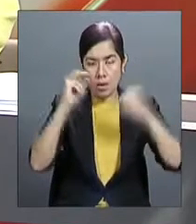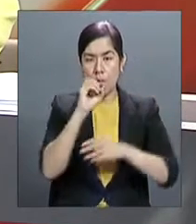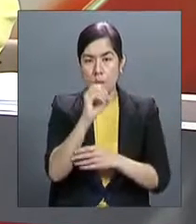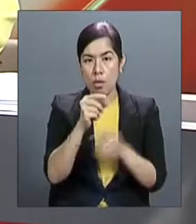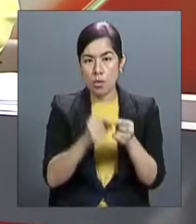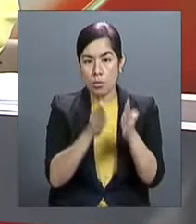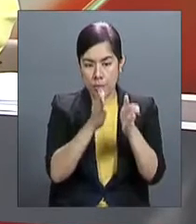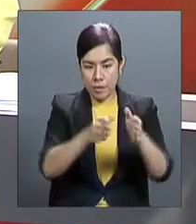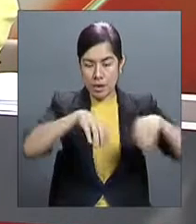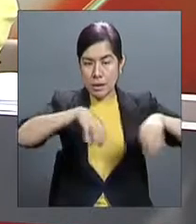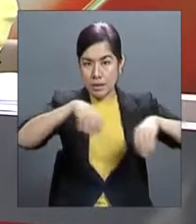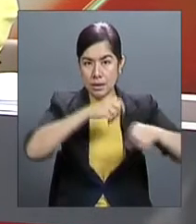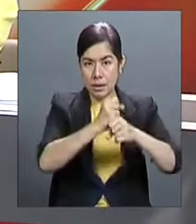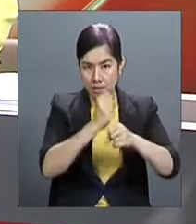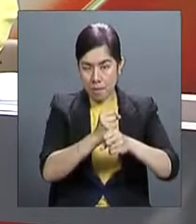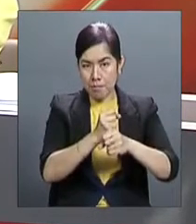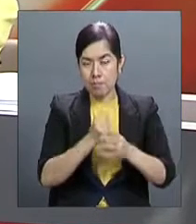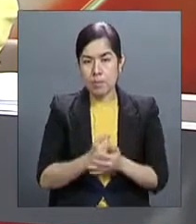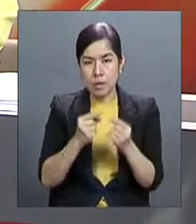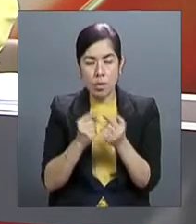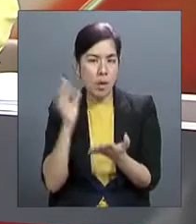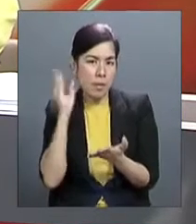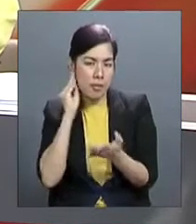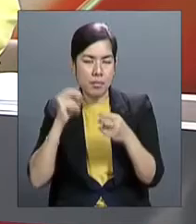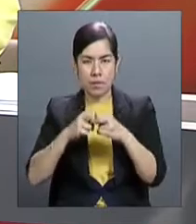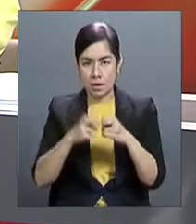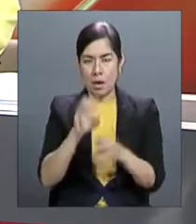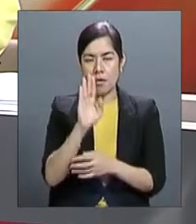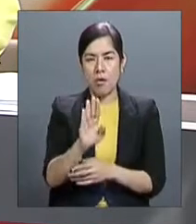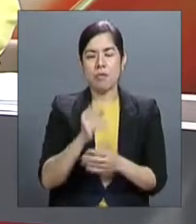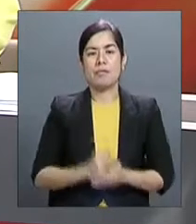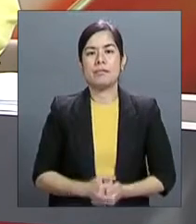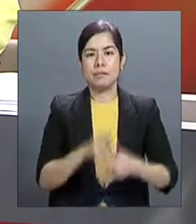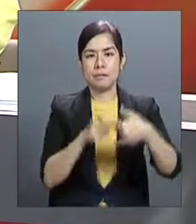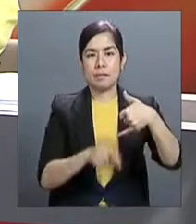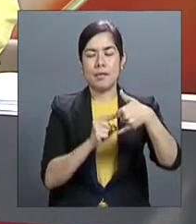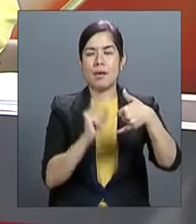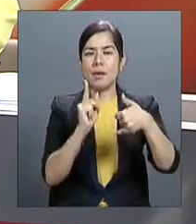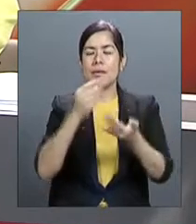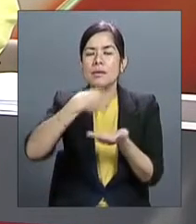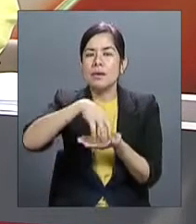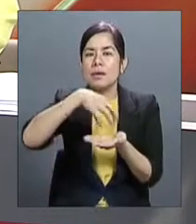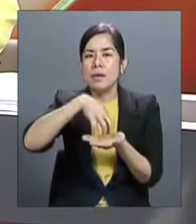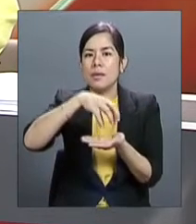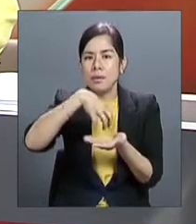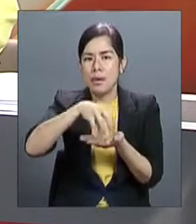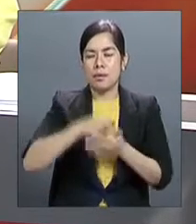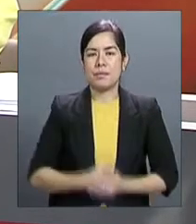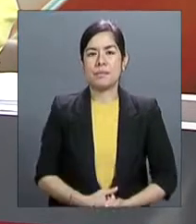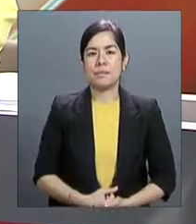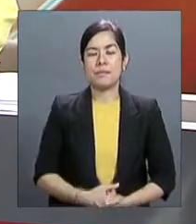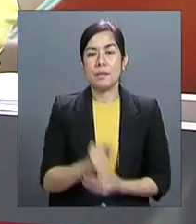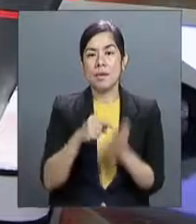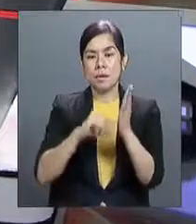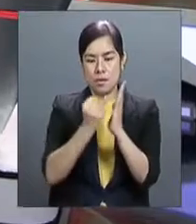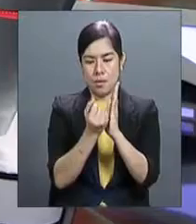ารนายกรัฐมนตรีในการรับฟังปัญหาโดยตรงเราจะไปติดตามจากคุณอัญชราโพสีรายงานสดมาจากไร่ภูตะวันออร์แกนิกฟาร์มจังหวั